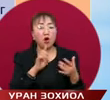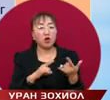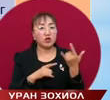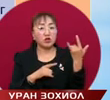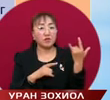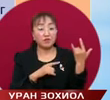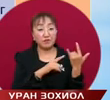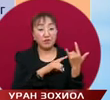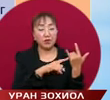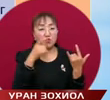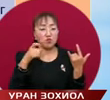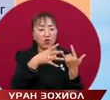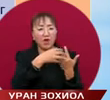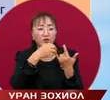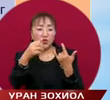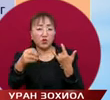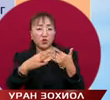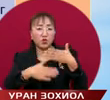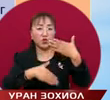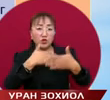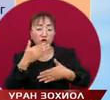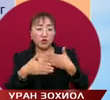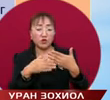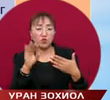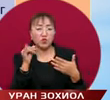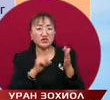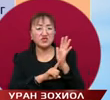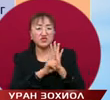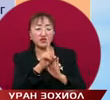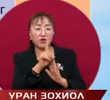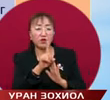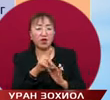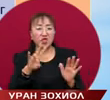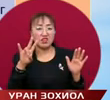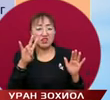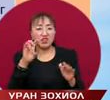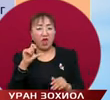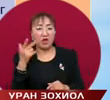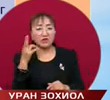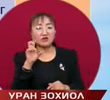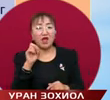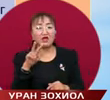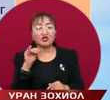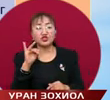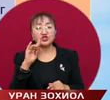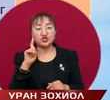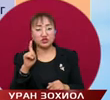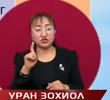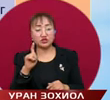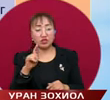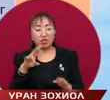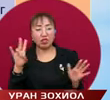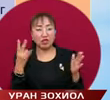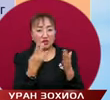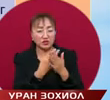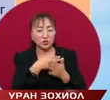болж эхэлж байна вэ? За нэгдэлж хөдөлгөөн өрнсөн байгаа тийм ээ. Албаны хүн дийлж бор атыг маань аваад явж байгаа.